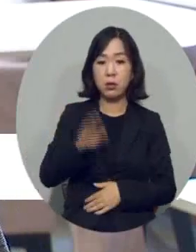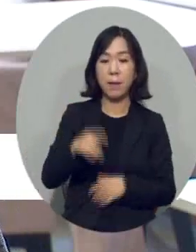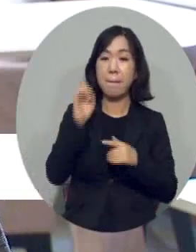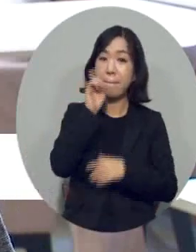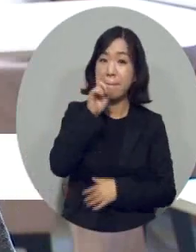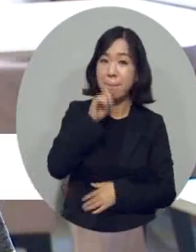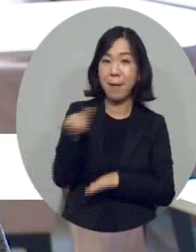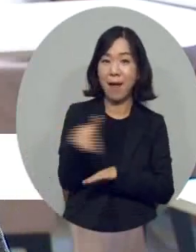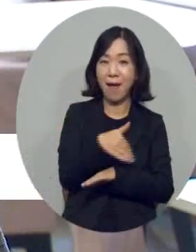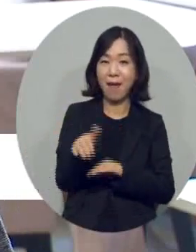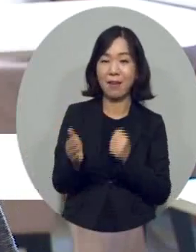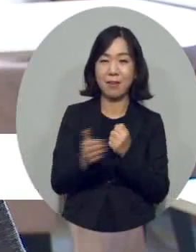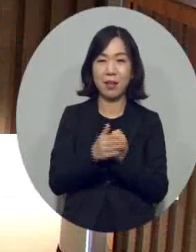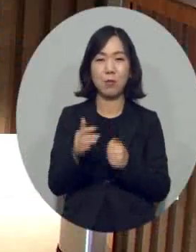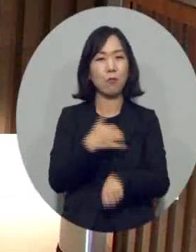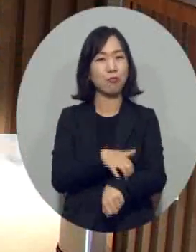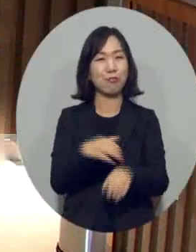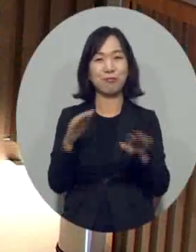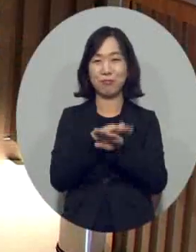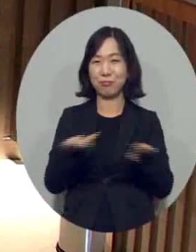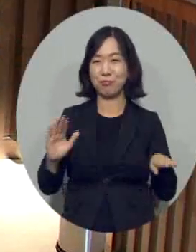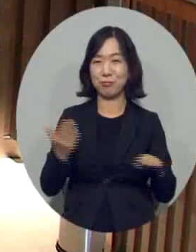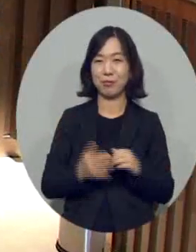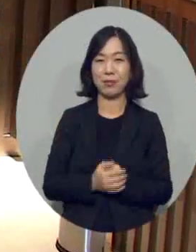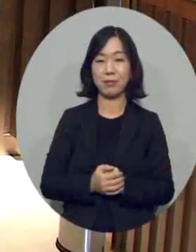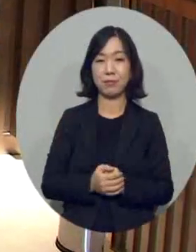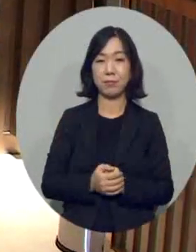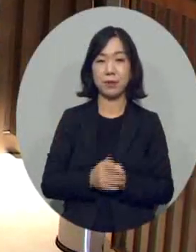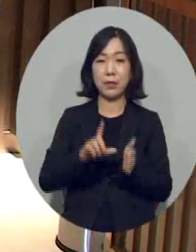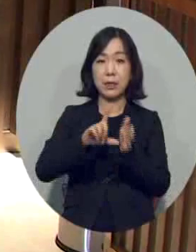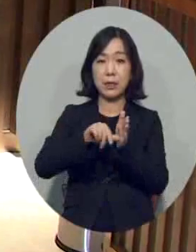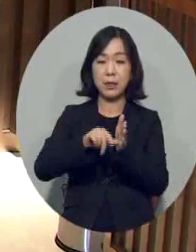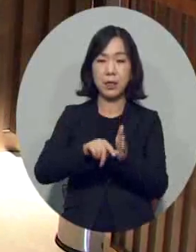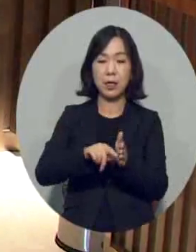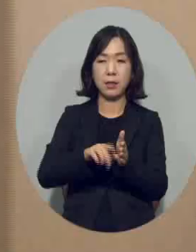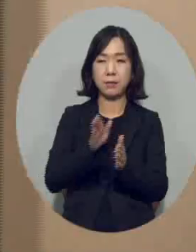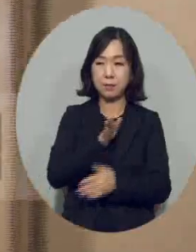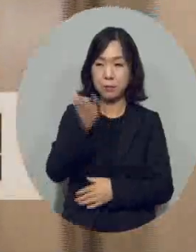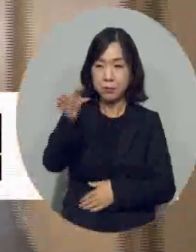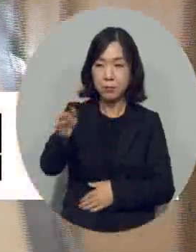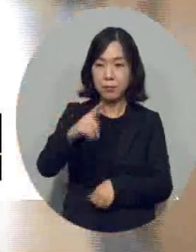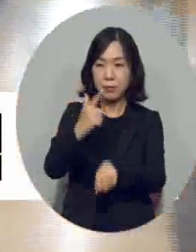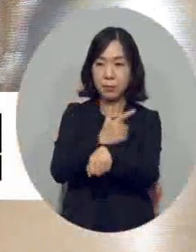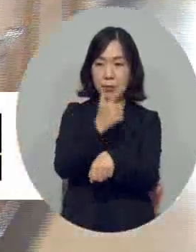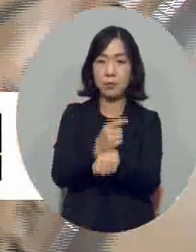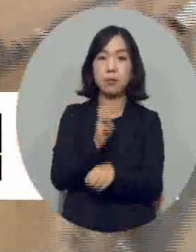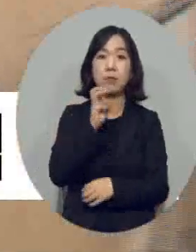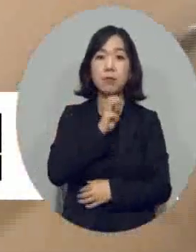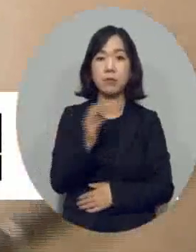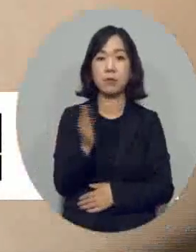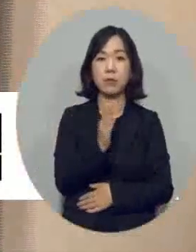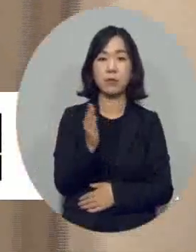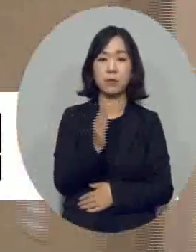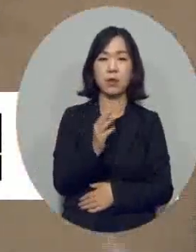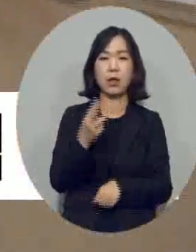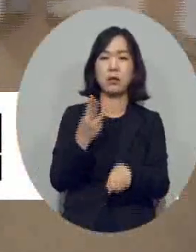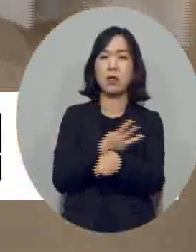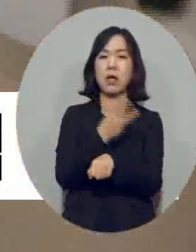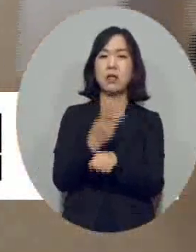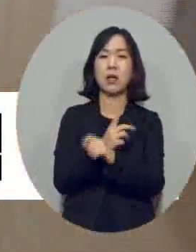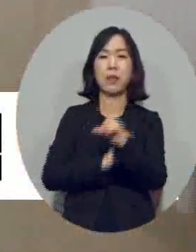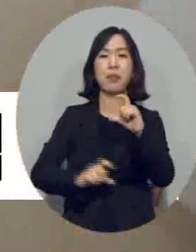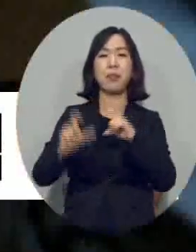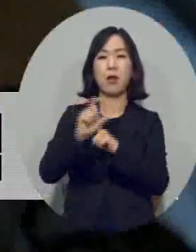그런 불편은 좀 해소된 것 같습니다. 운항 시간은 편도 6시간 30분. 기존 배들에 비해 3시간가량